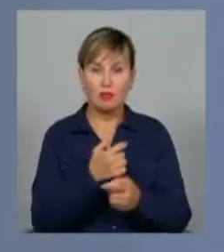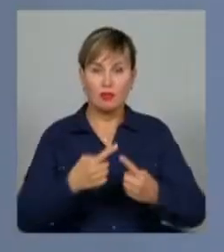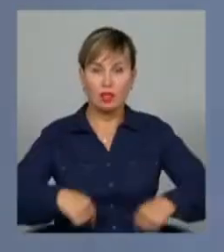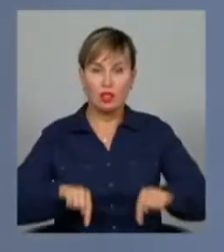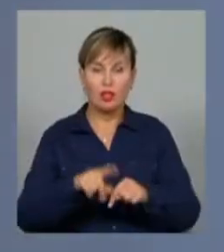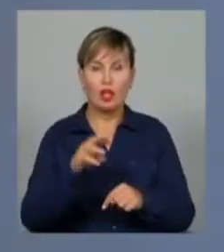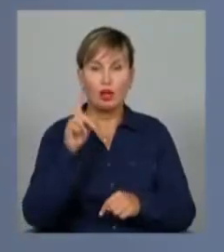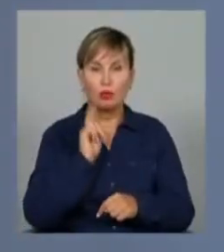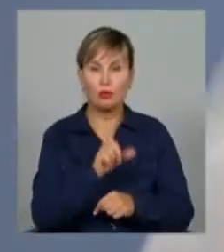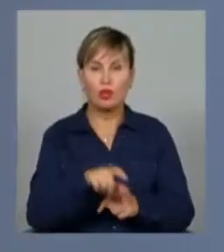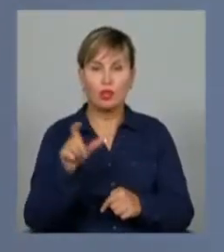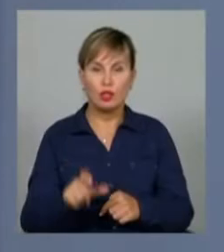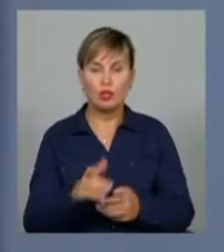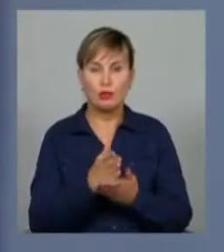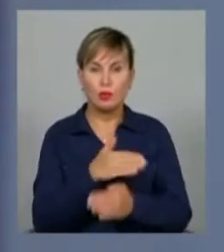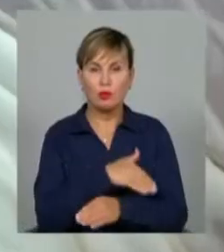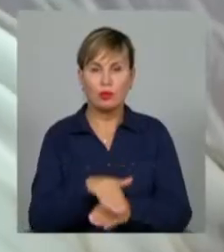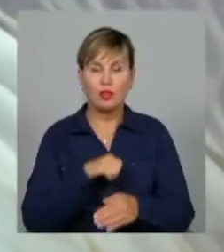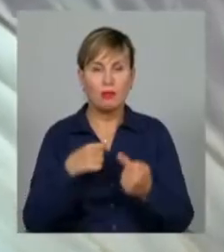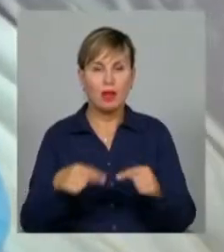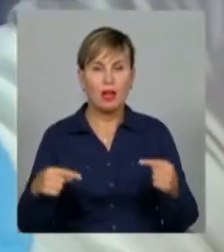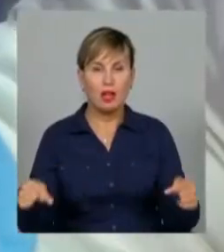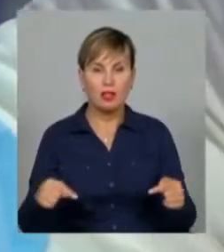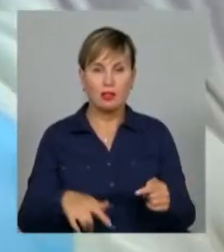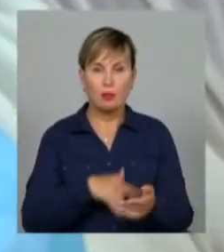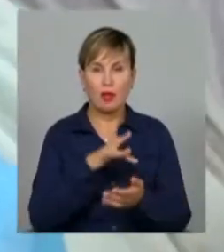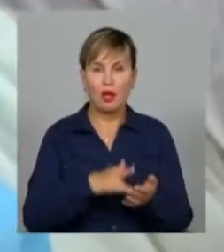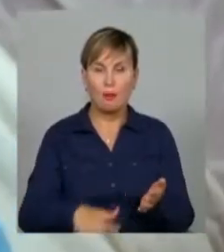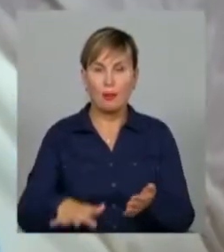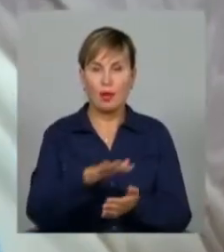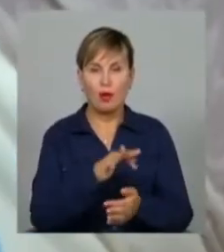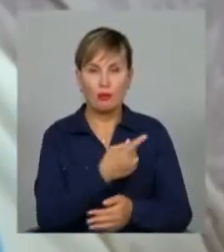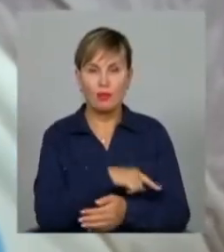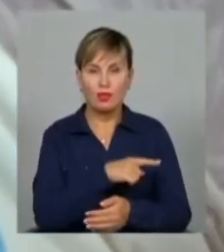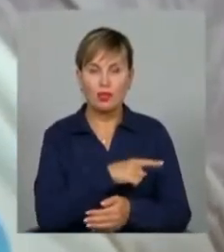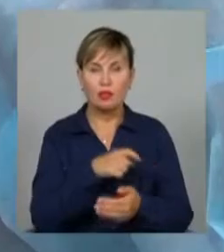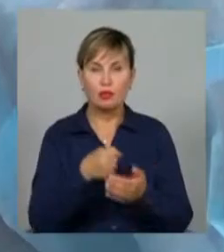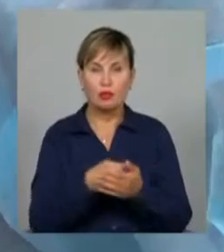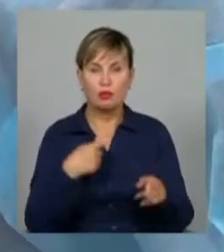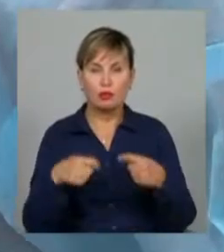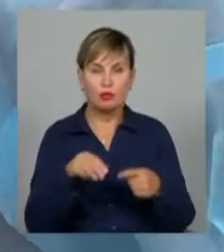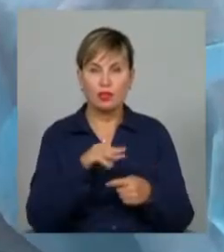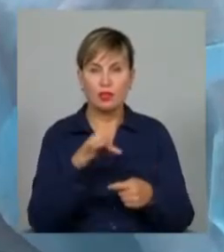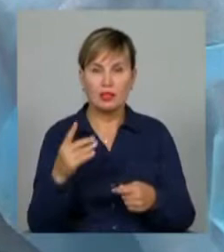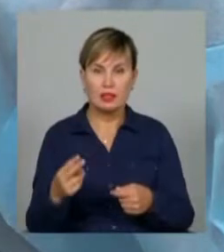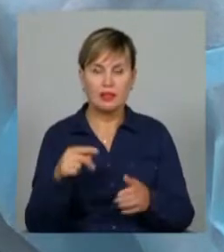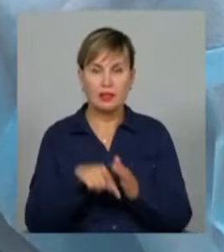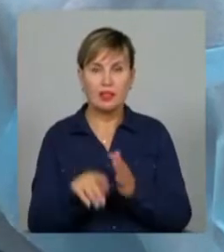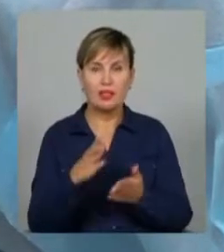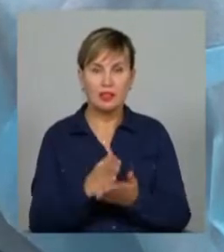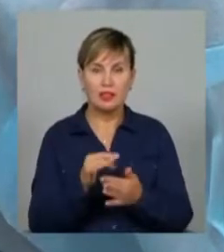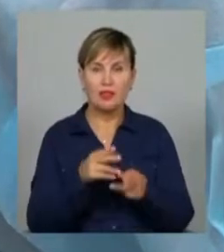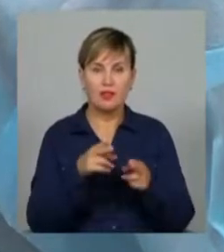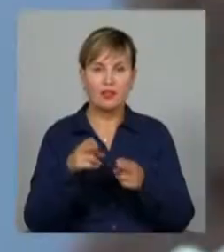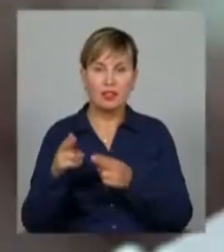пунктов. Для удобства горожан они расположены в самых разных уголках мегаполиса. От медицинских клиник до торгово-развлекательных центров. Есть и